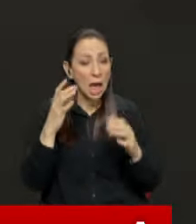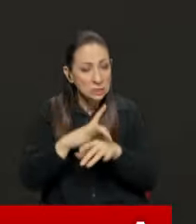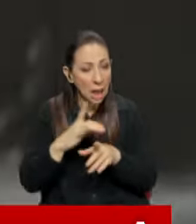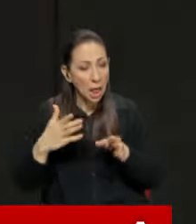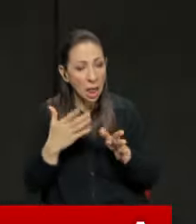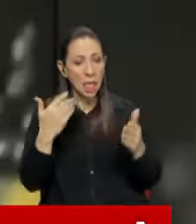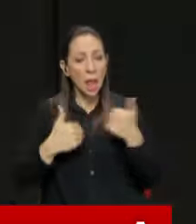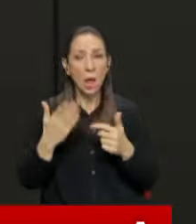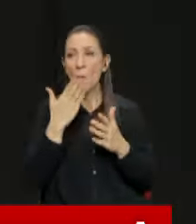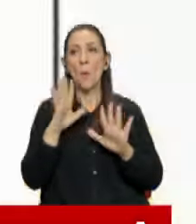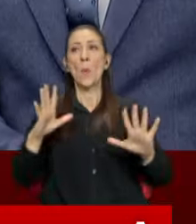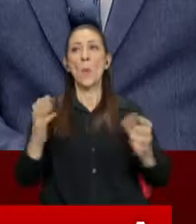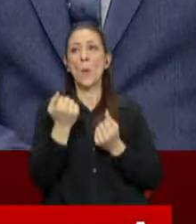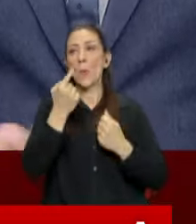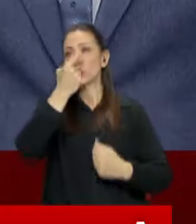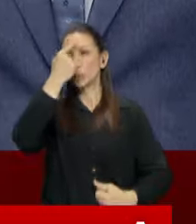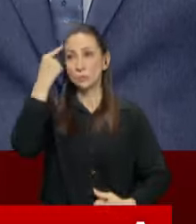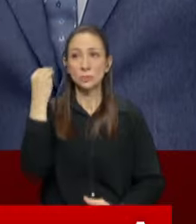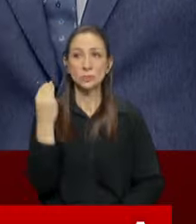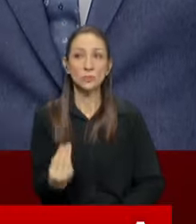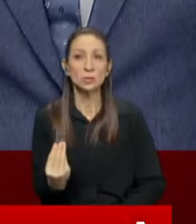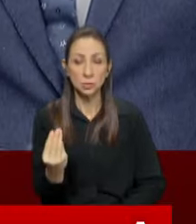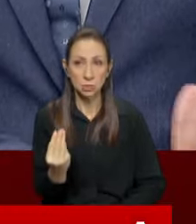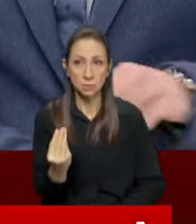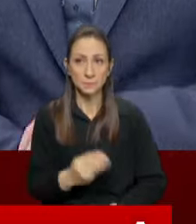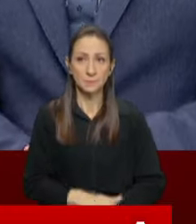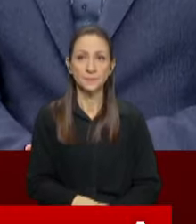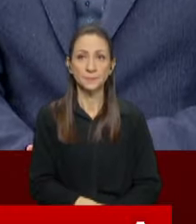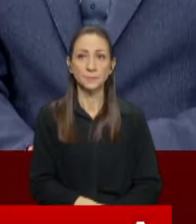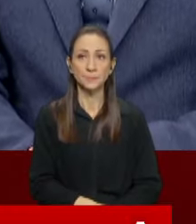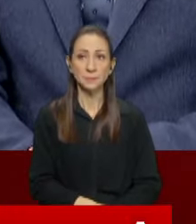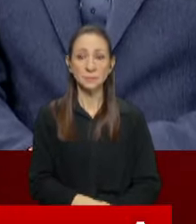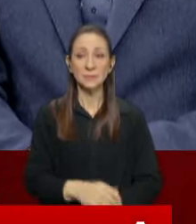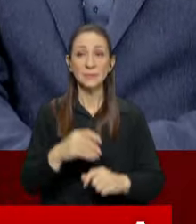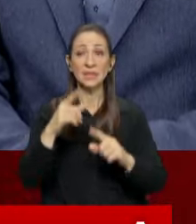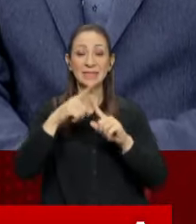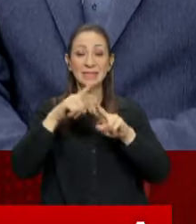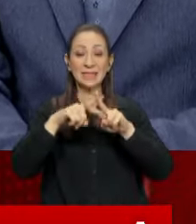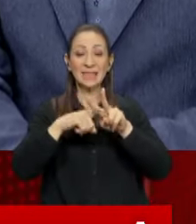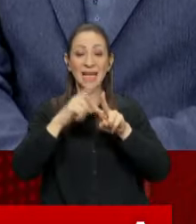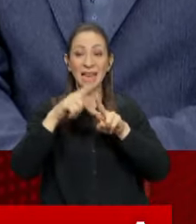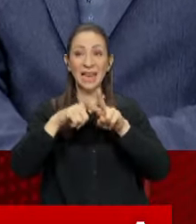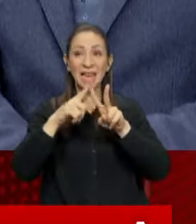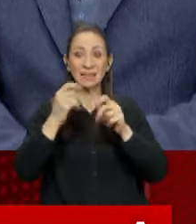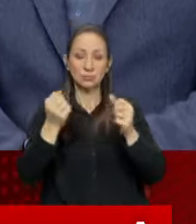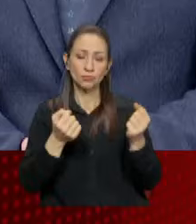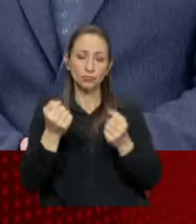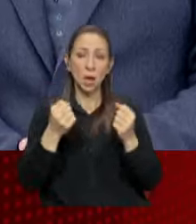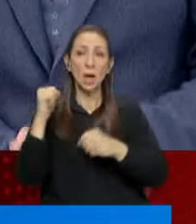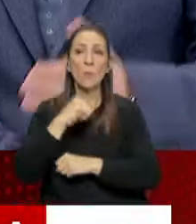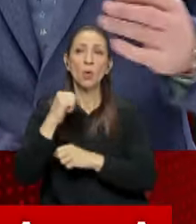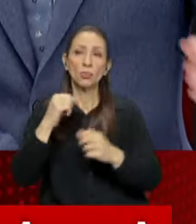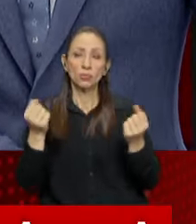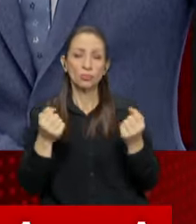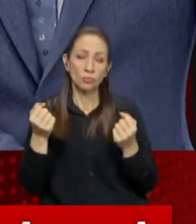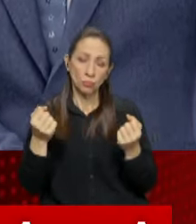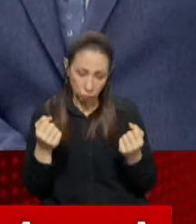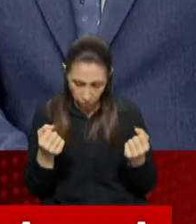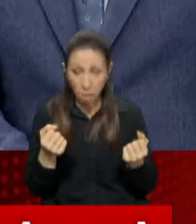olması da büyük bir şans eseri, atlatılmış bir durum. Tayland'da ise direksiyon başında uyuyan bir kamyon şoförü ve